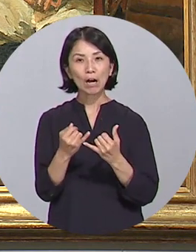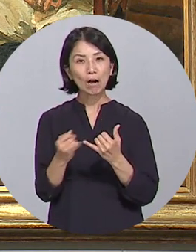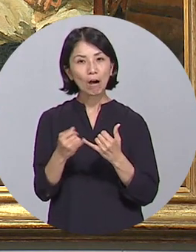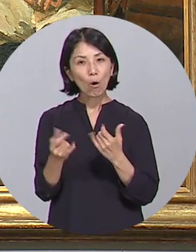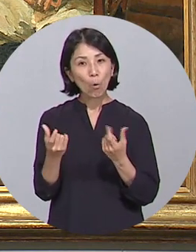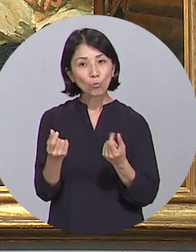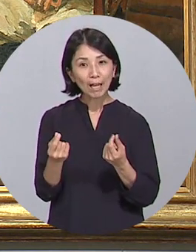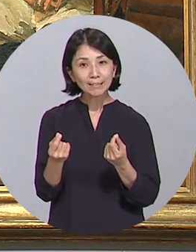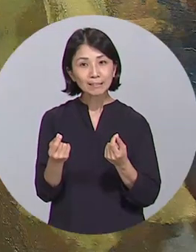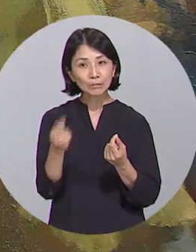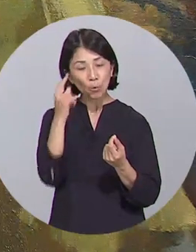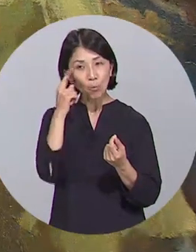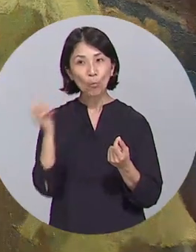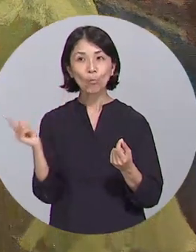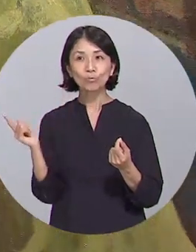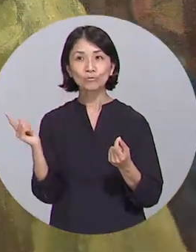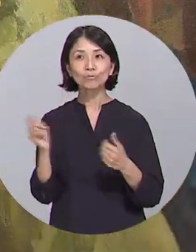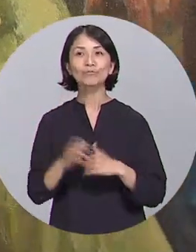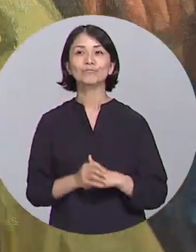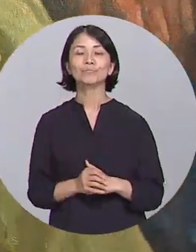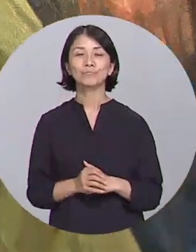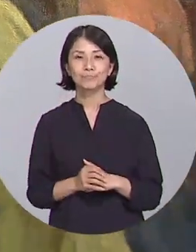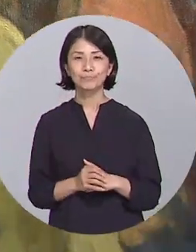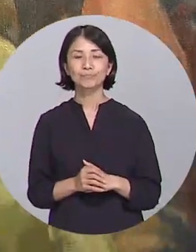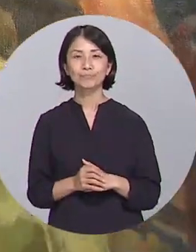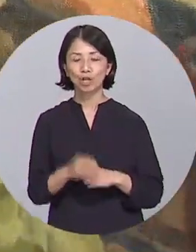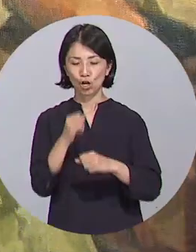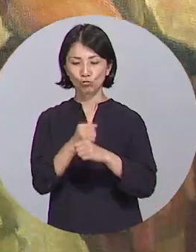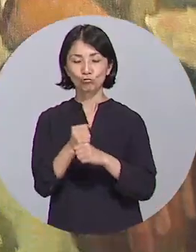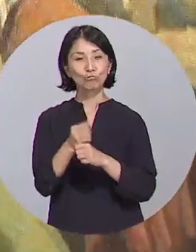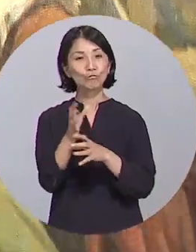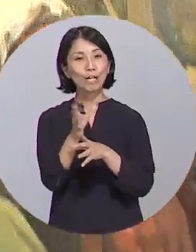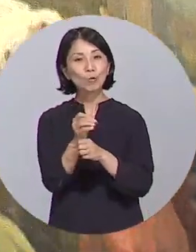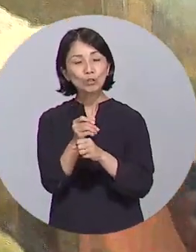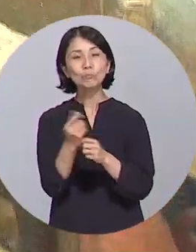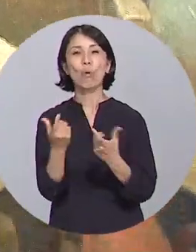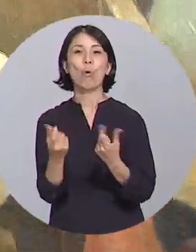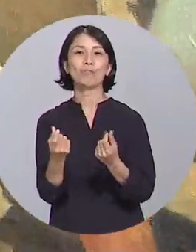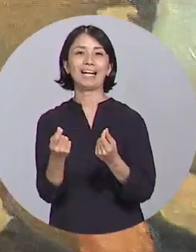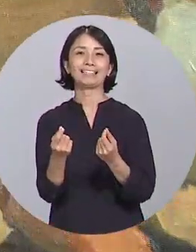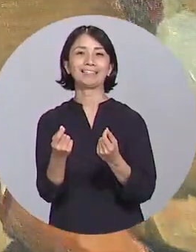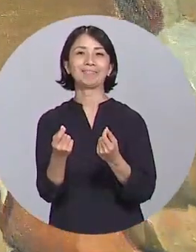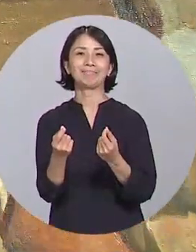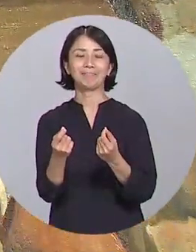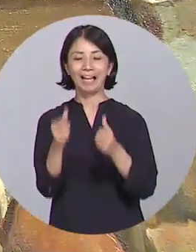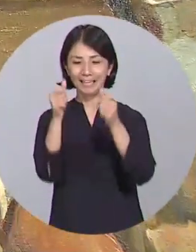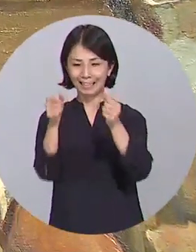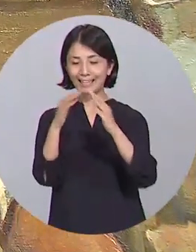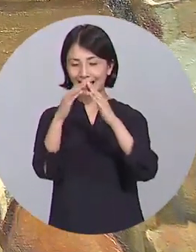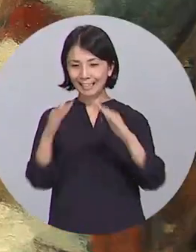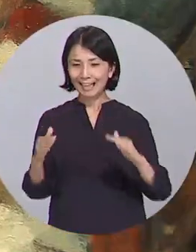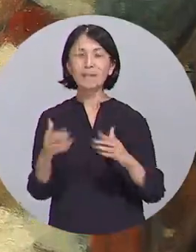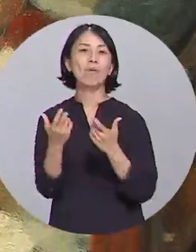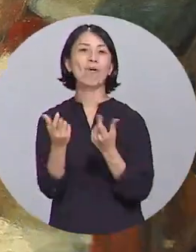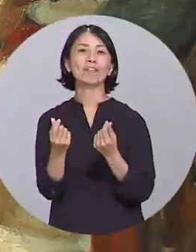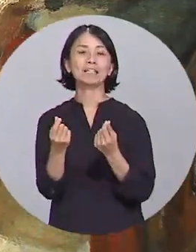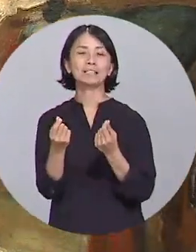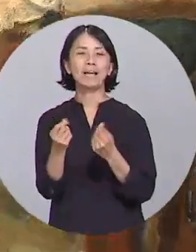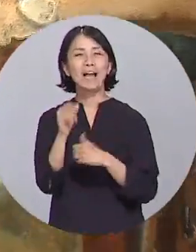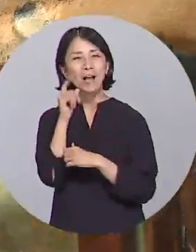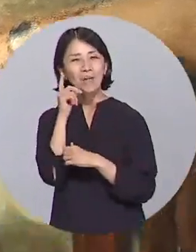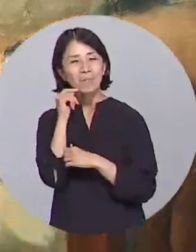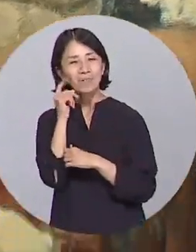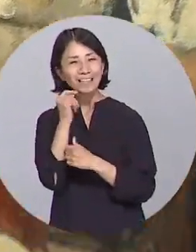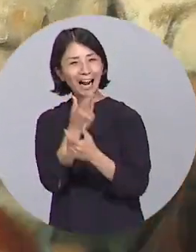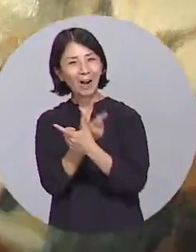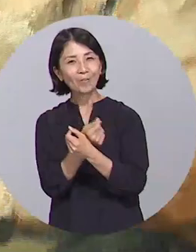似ている。 本当だ この2つの絵は制作年も同じで、同じ展覧会に出品されているので、もしかしたらお